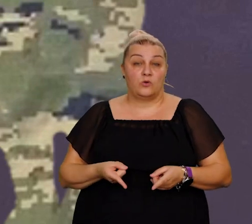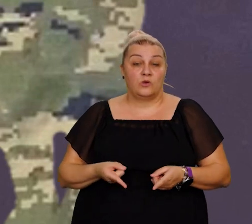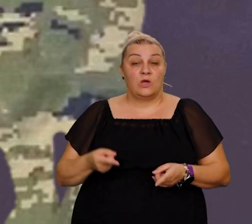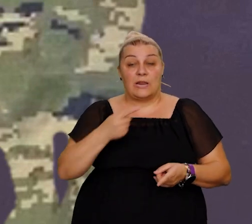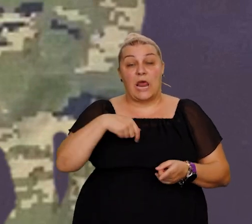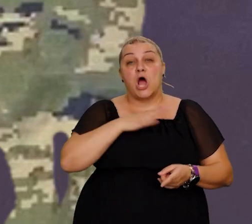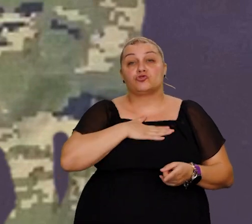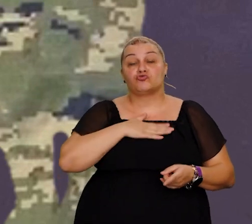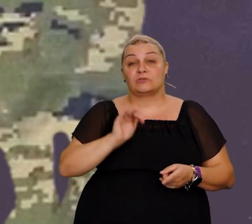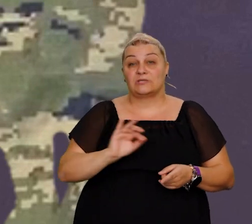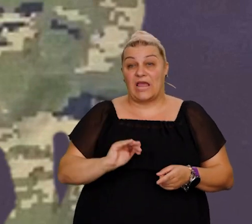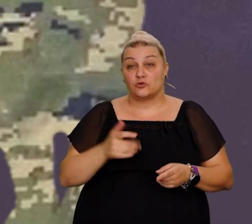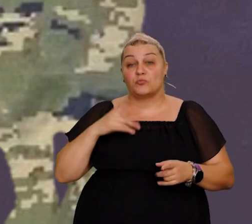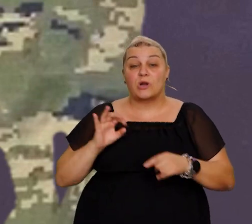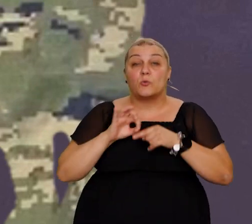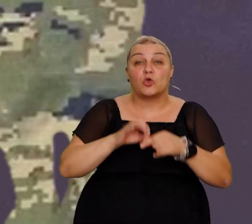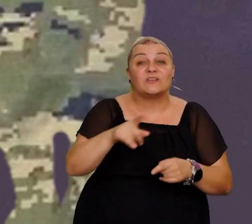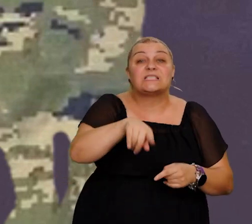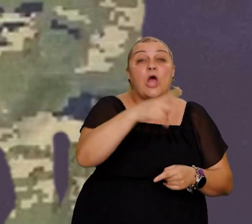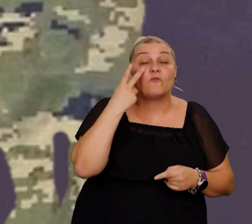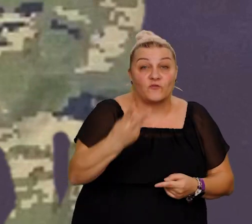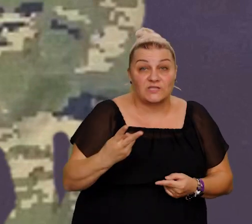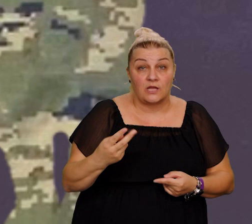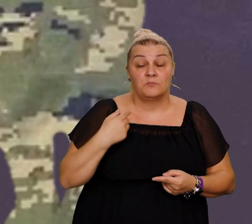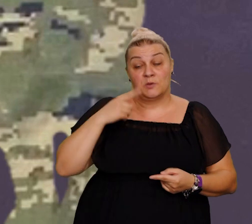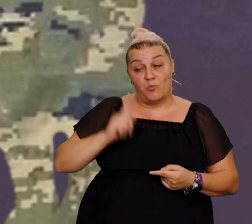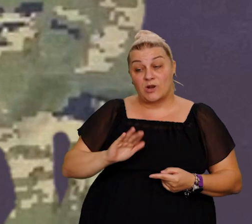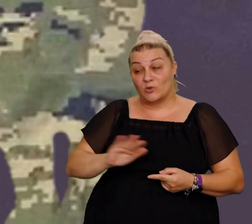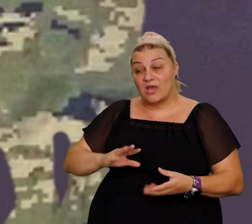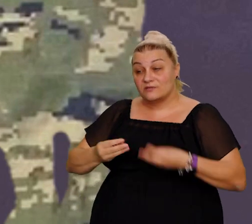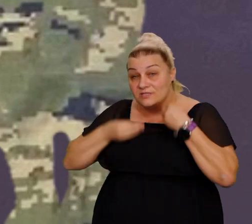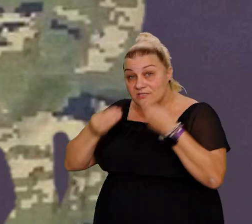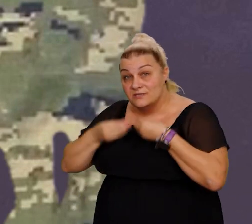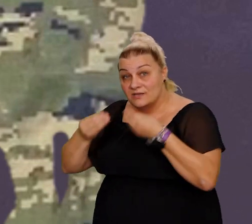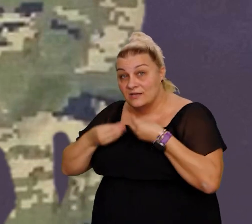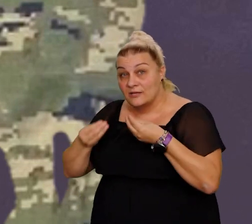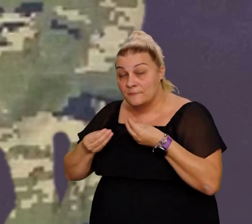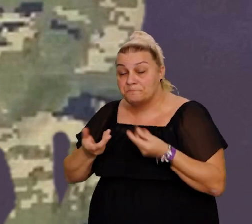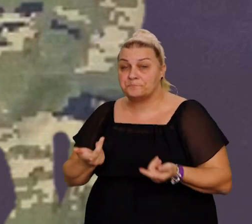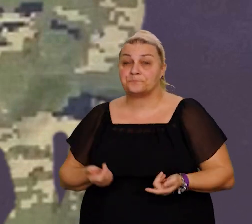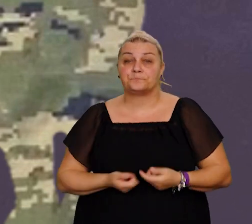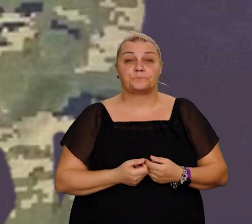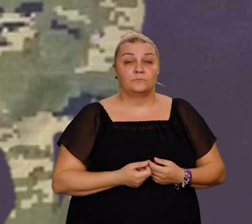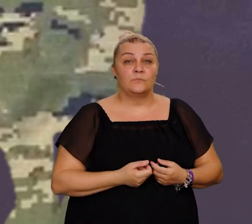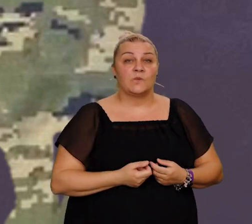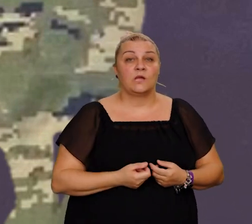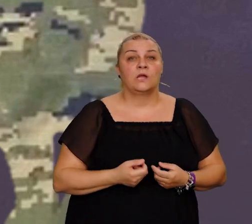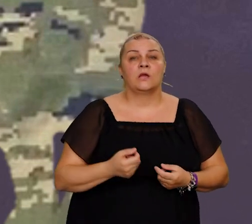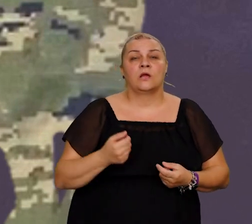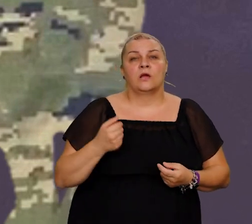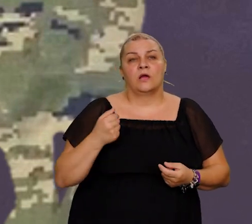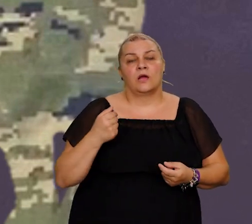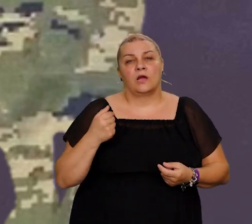mi moramo dovesti našu djecu da to vidi. Mi moramo s njima razgovarati. Ja sam protiv toga da se